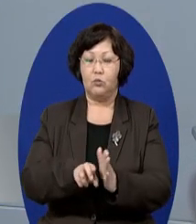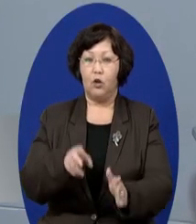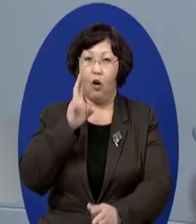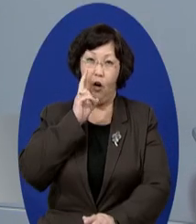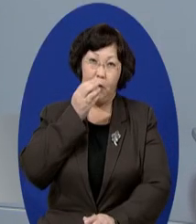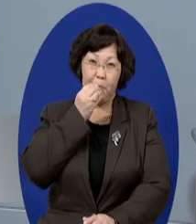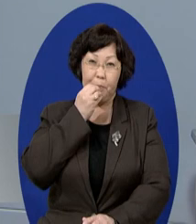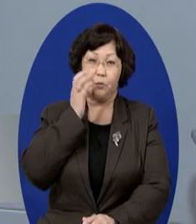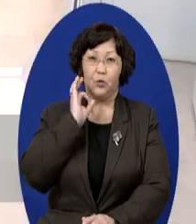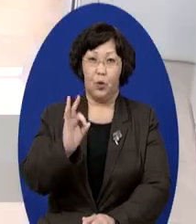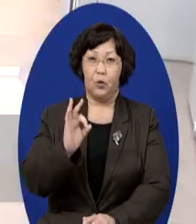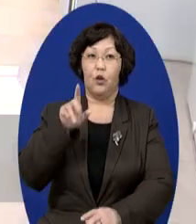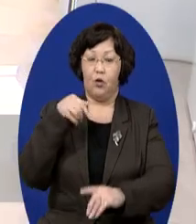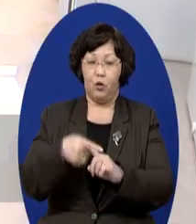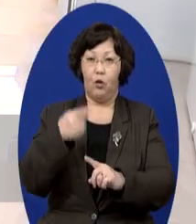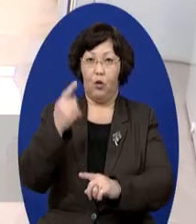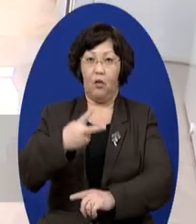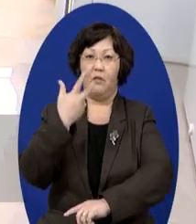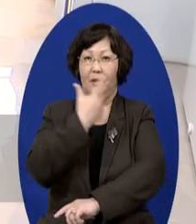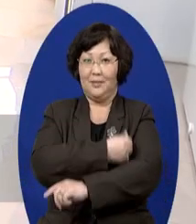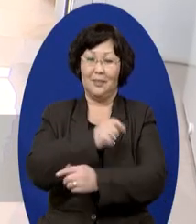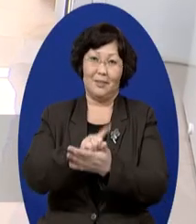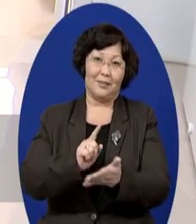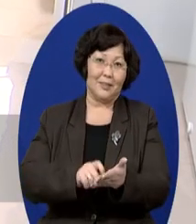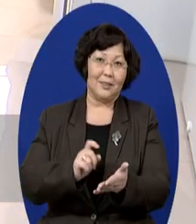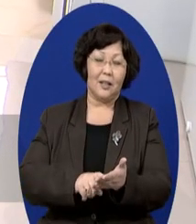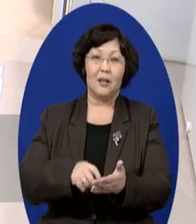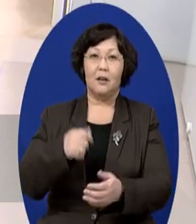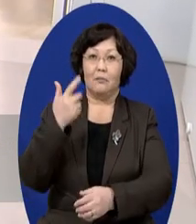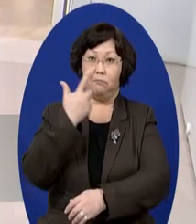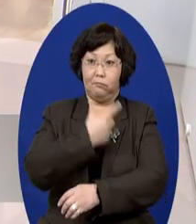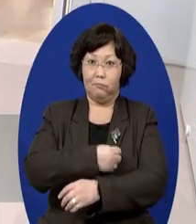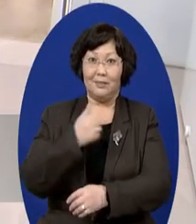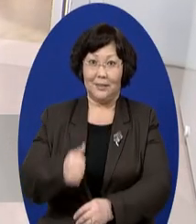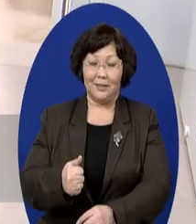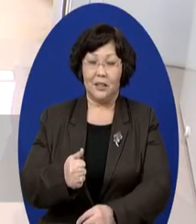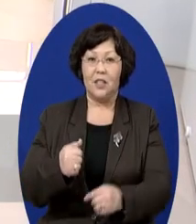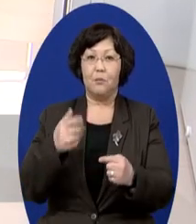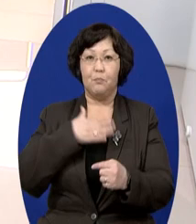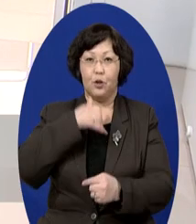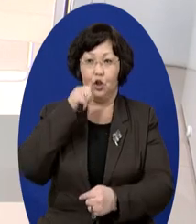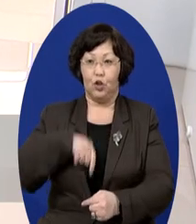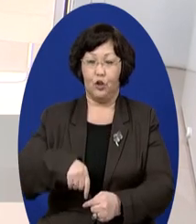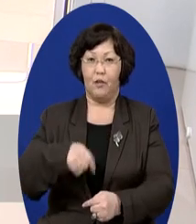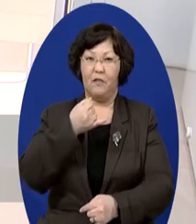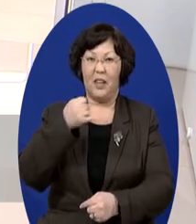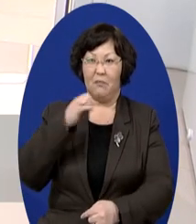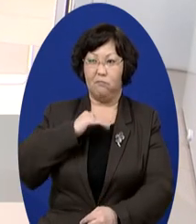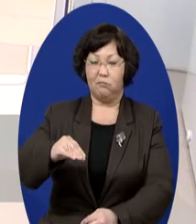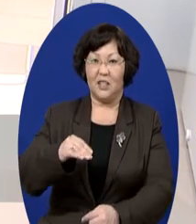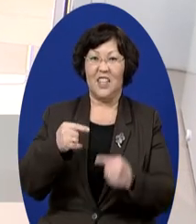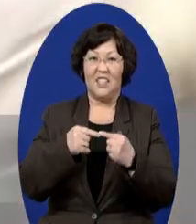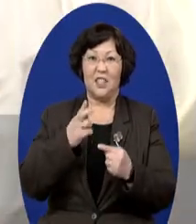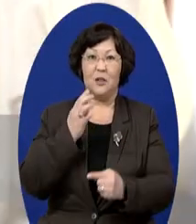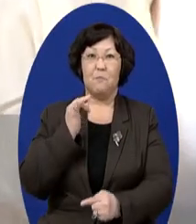цар тахлаа сэргийлэх арга нь вакцин жуулалт. Дархлаа сэргийх тун хийлгэснээс хойш эсрэг биеийн хэмжээ 2-3 дахин нэмэгдсэн байна. Өөрөөр хэлбэл